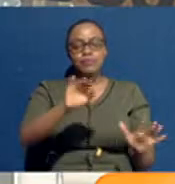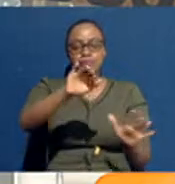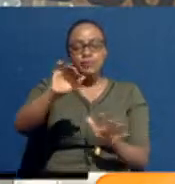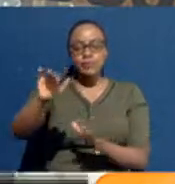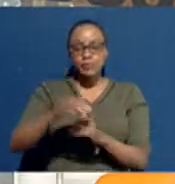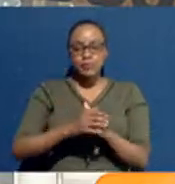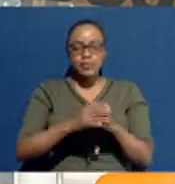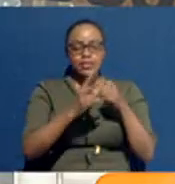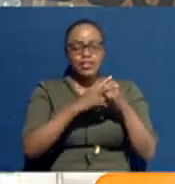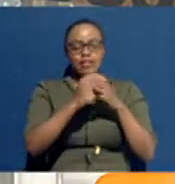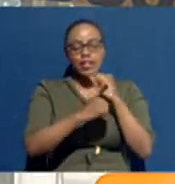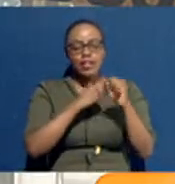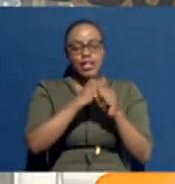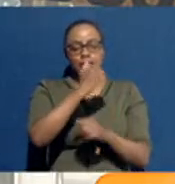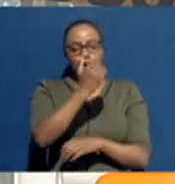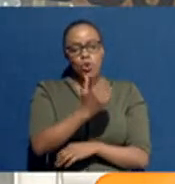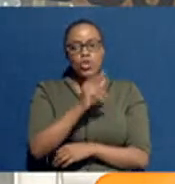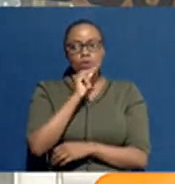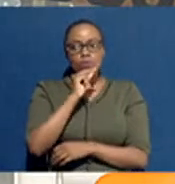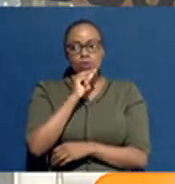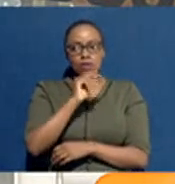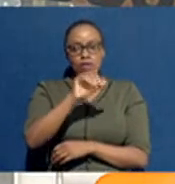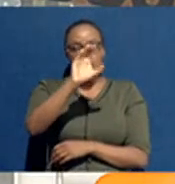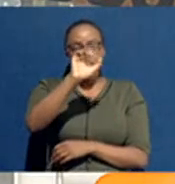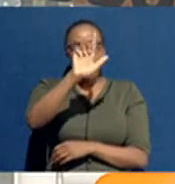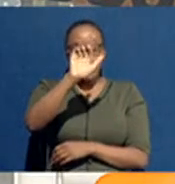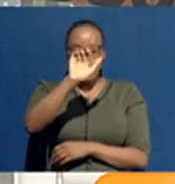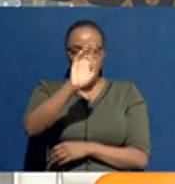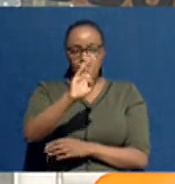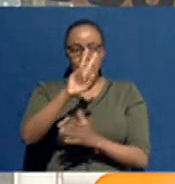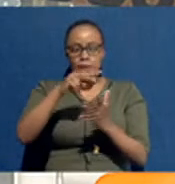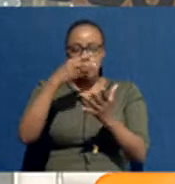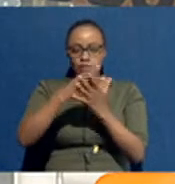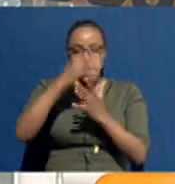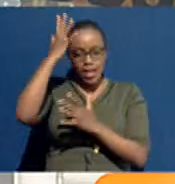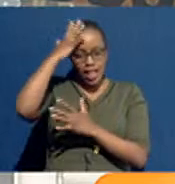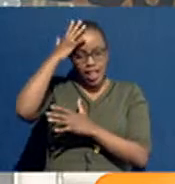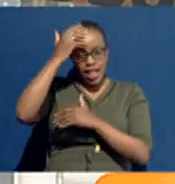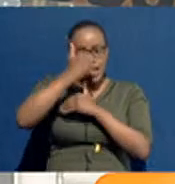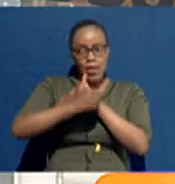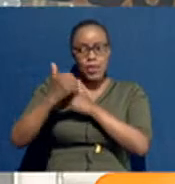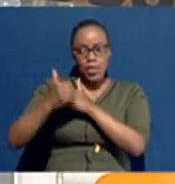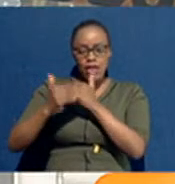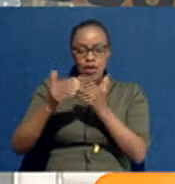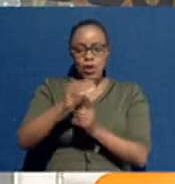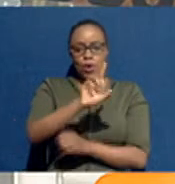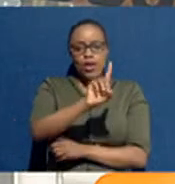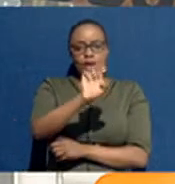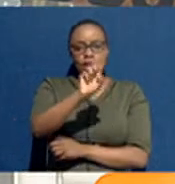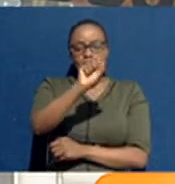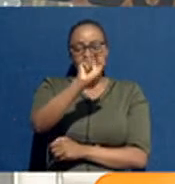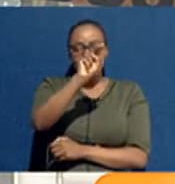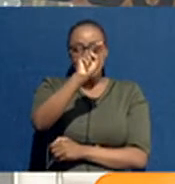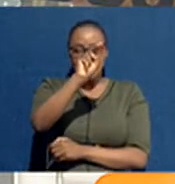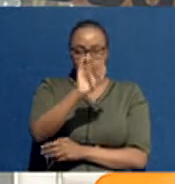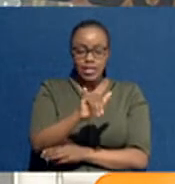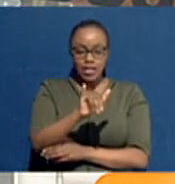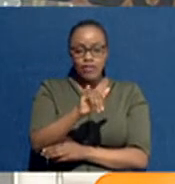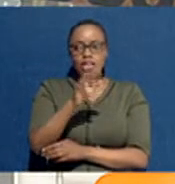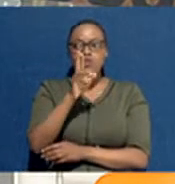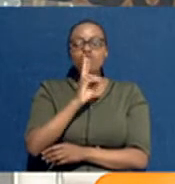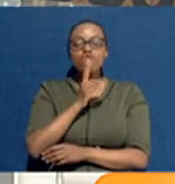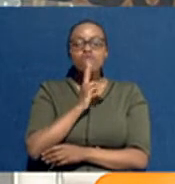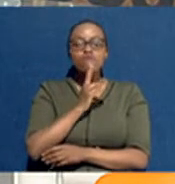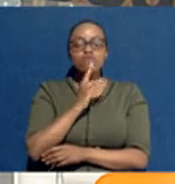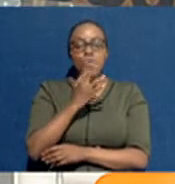Mtoto wa miaka saba Caleb Odanga aliyeanguka na kujeruhiwa ubongo katika kituo cha burudani cha Destiny Gardens huko Ruiru